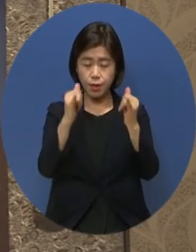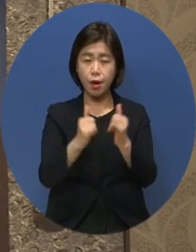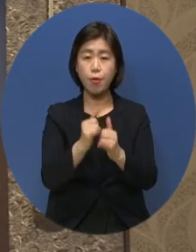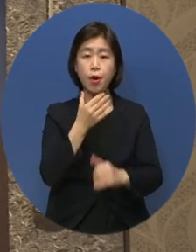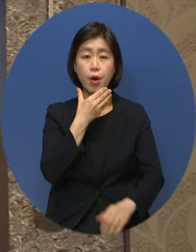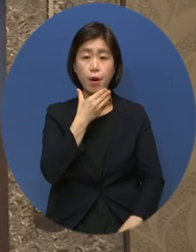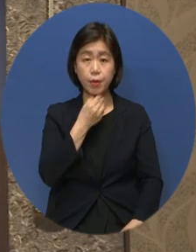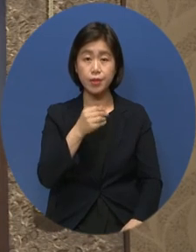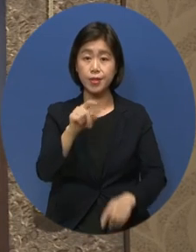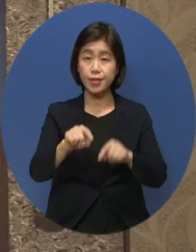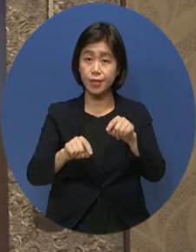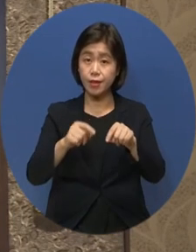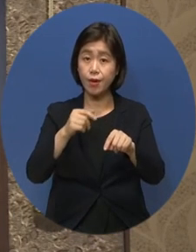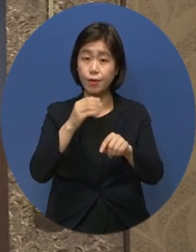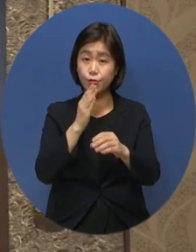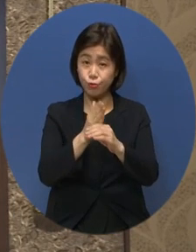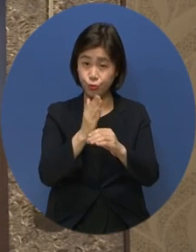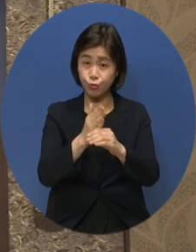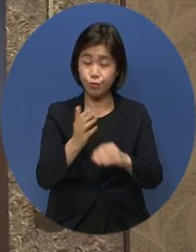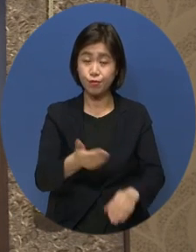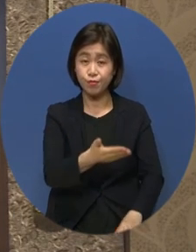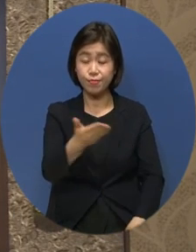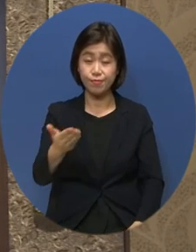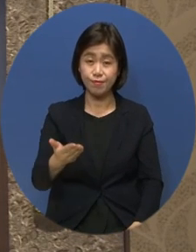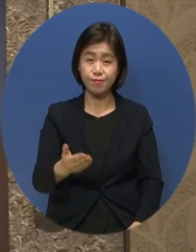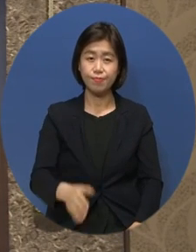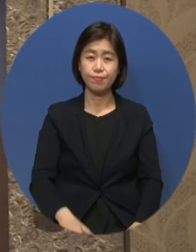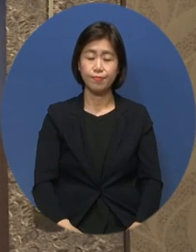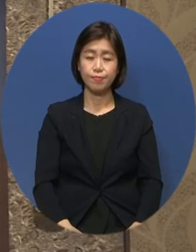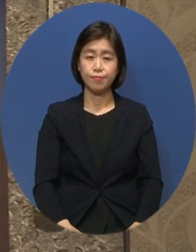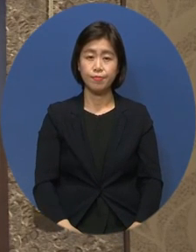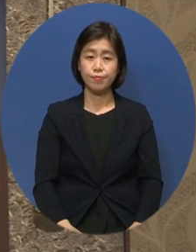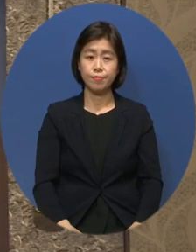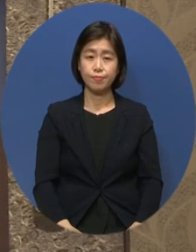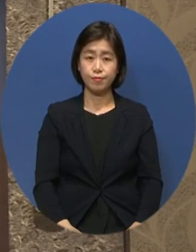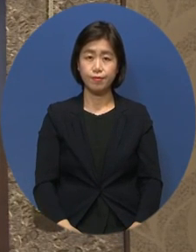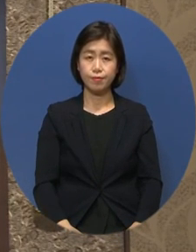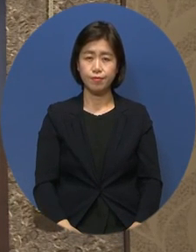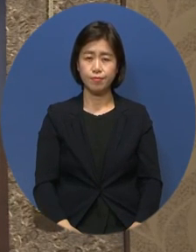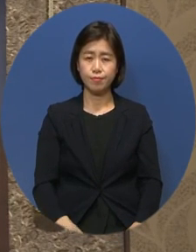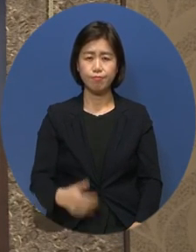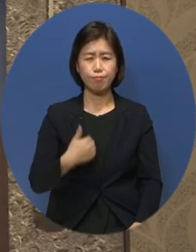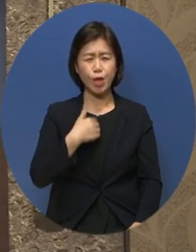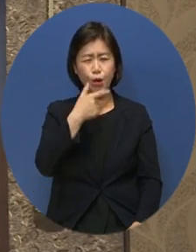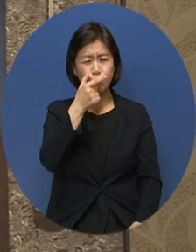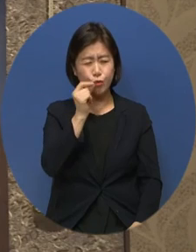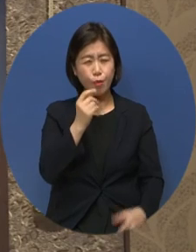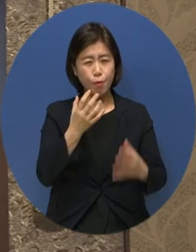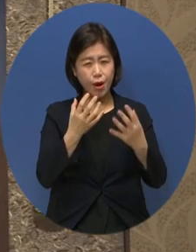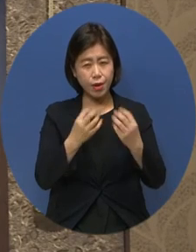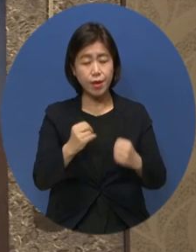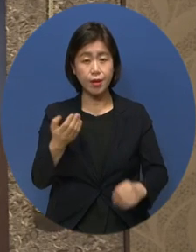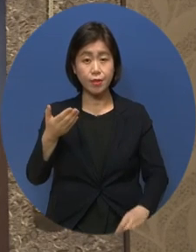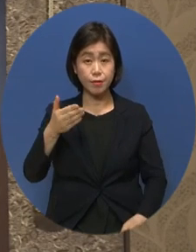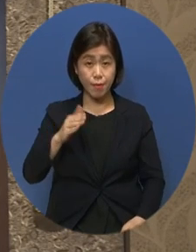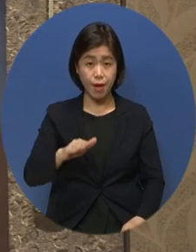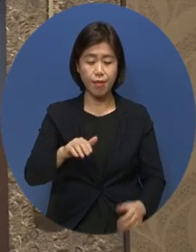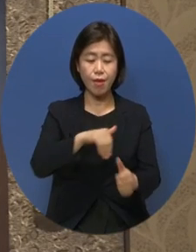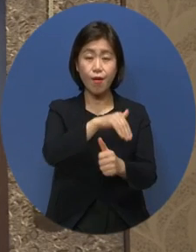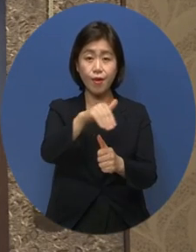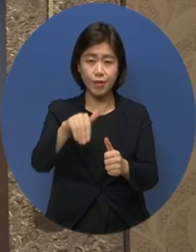을 실천하는 우리 복식 가족 여러분 어 부족하지만 저도 현장에서 힘을 보태기 위해서